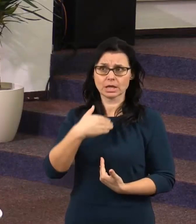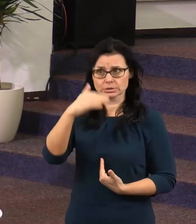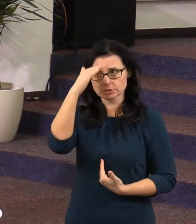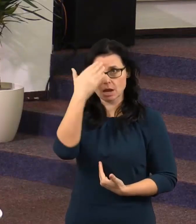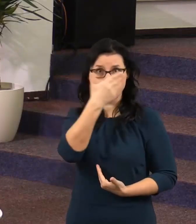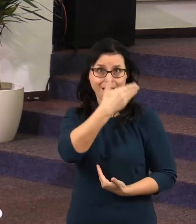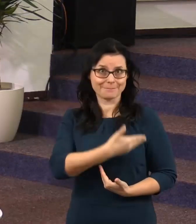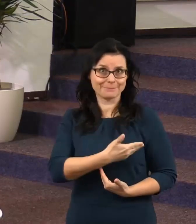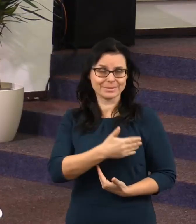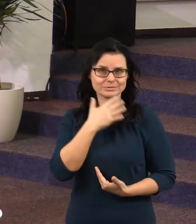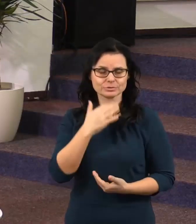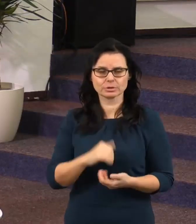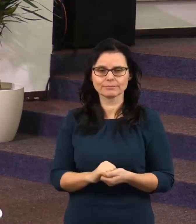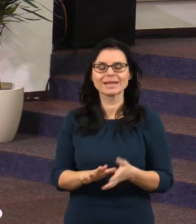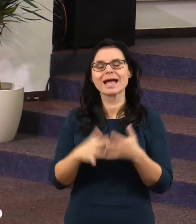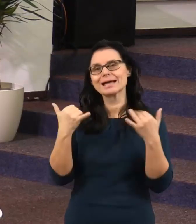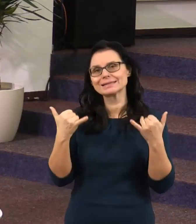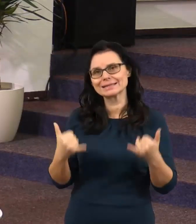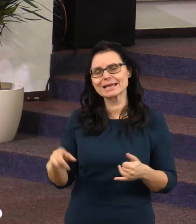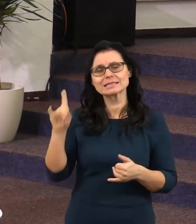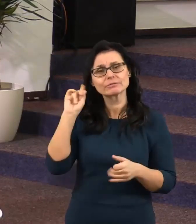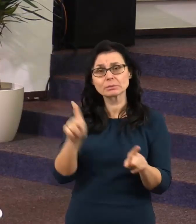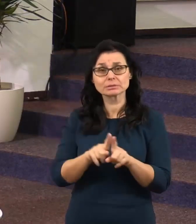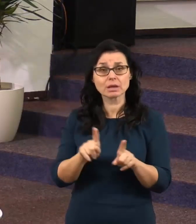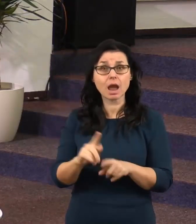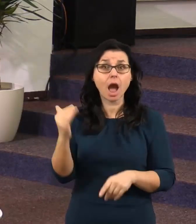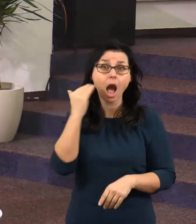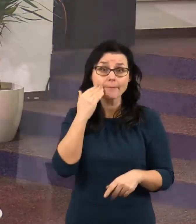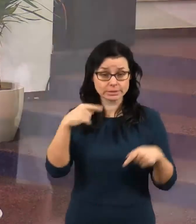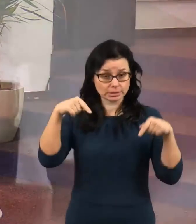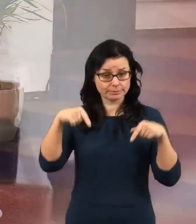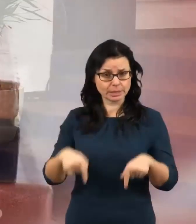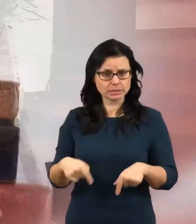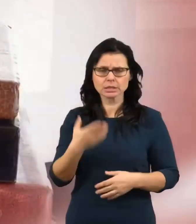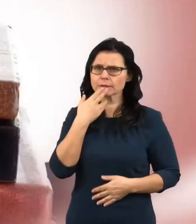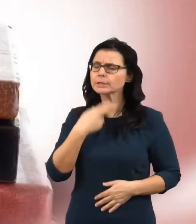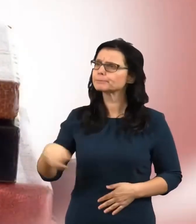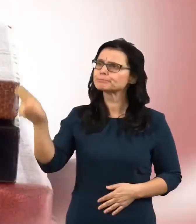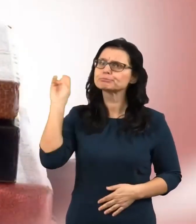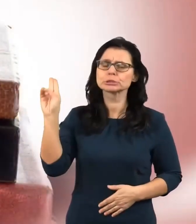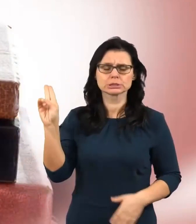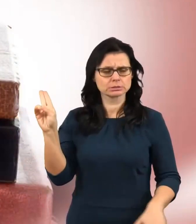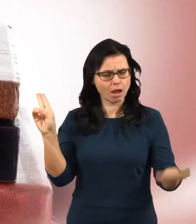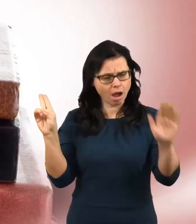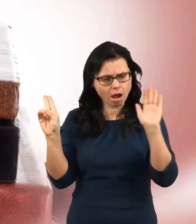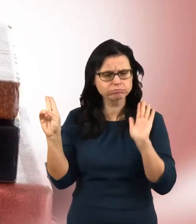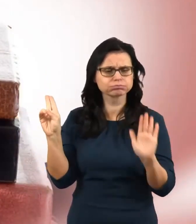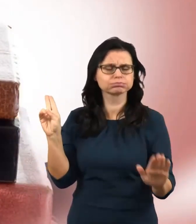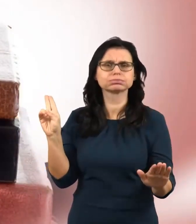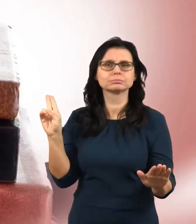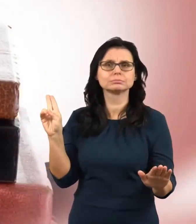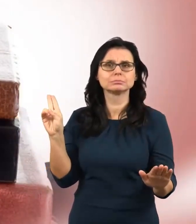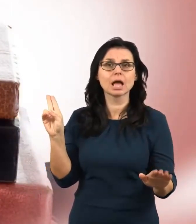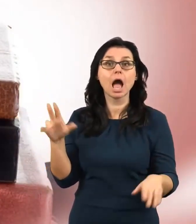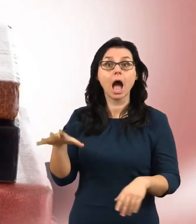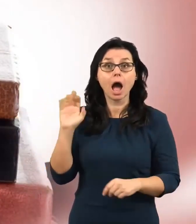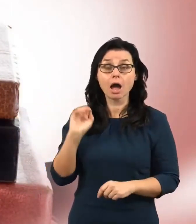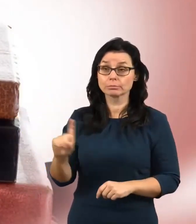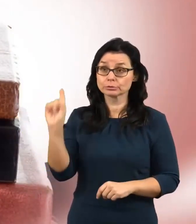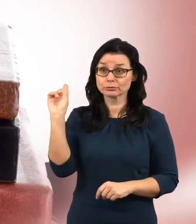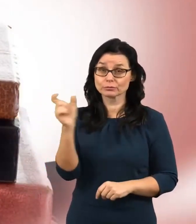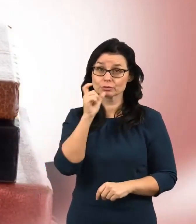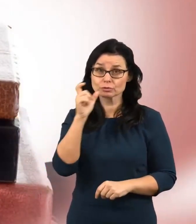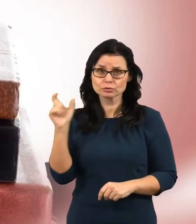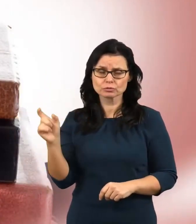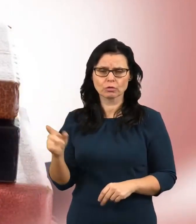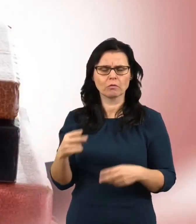Dnes víme, že i ameriští prezidenti přísáhají na Bibli, aby jejich slova měla